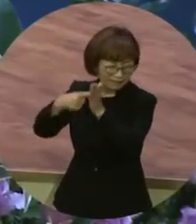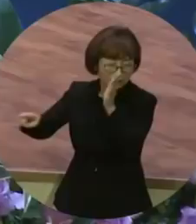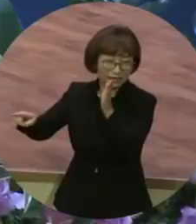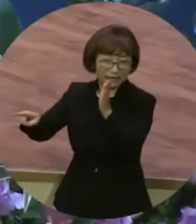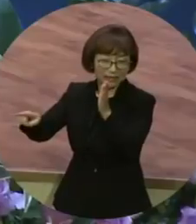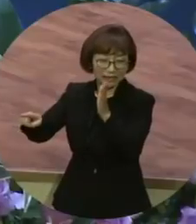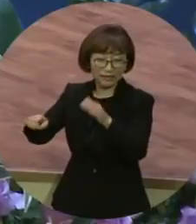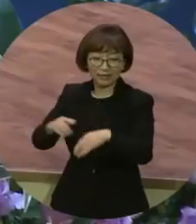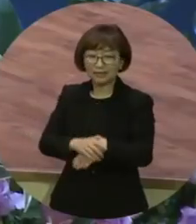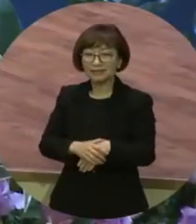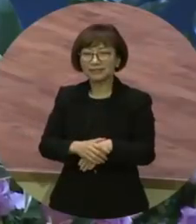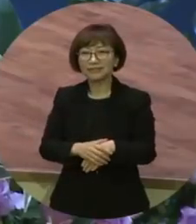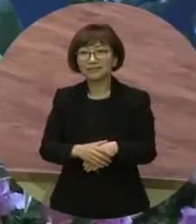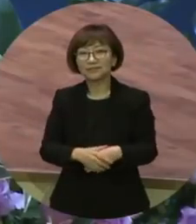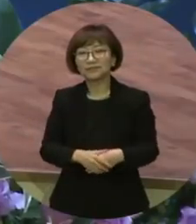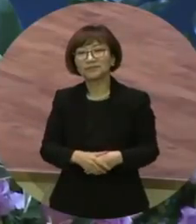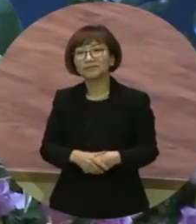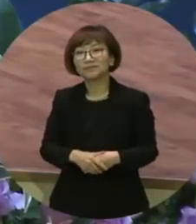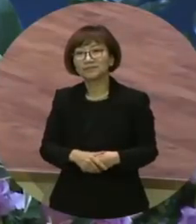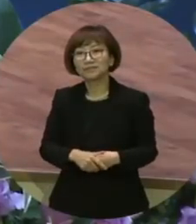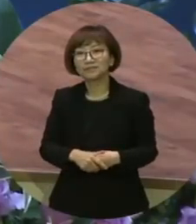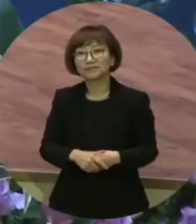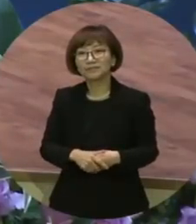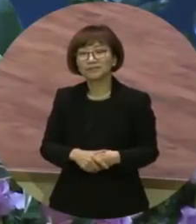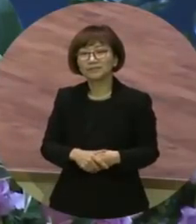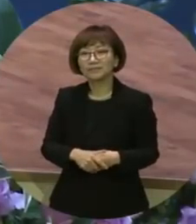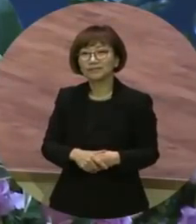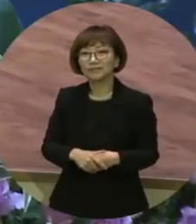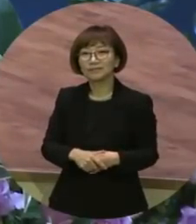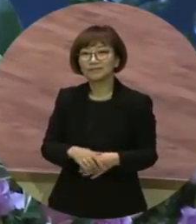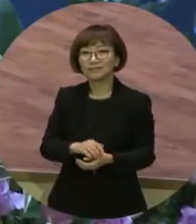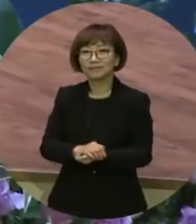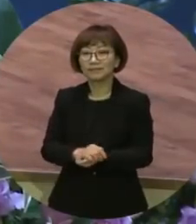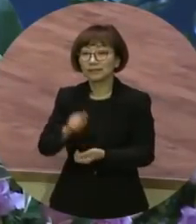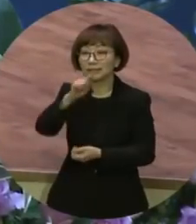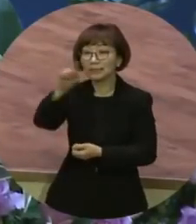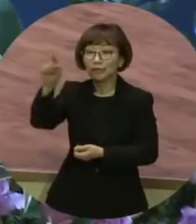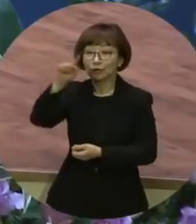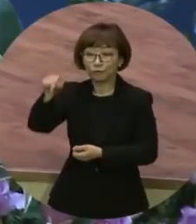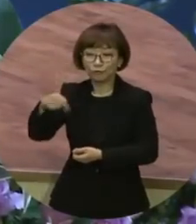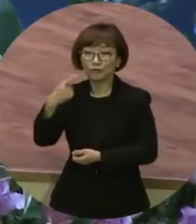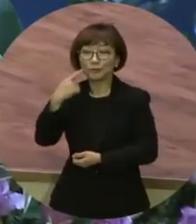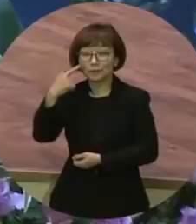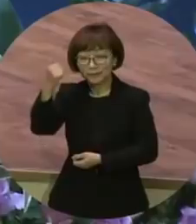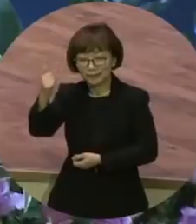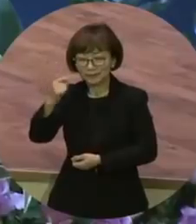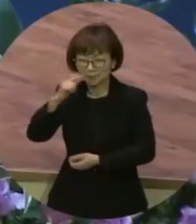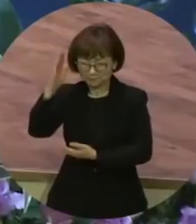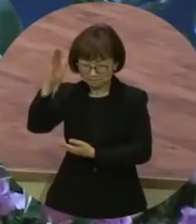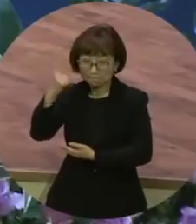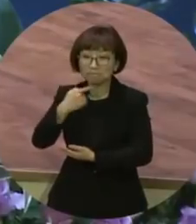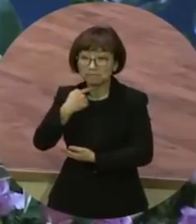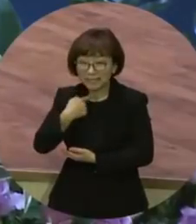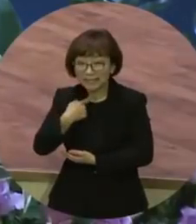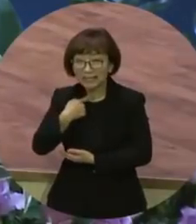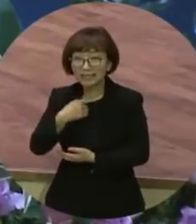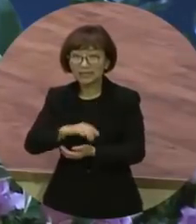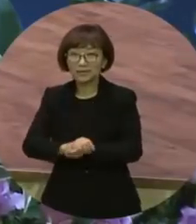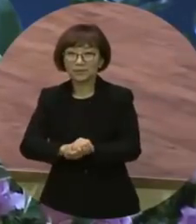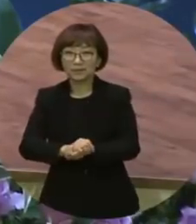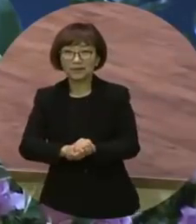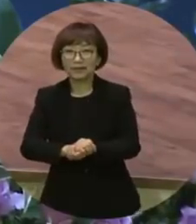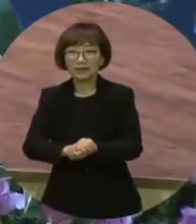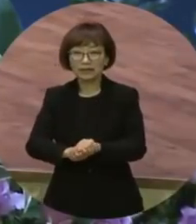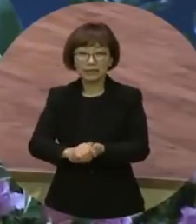사단은 그렇게 역사하고 있습니다. 담임 목사님께서 예원 선교대회 때 말씀하셨죠. 기독교 국가는 미국과 한국밖에 없는데 미국에 이제 더 이상